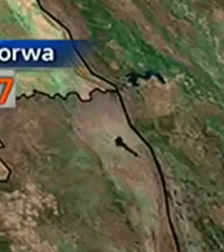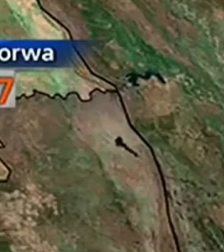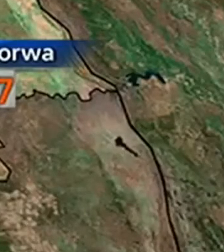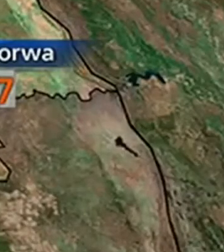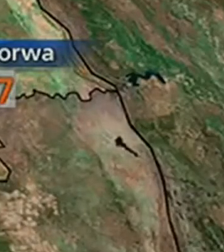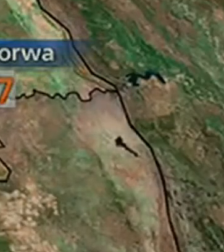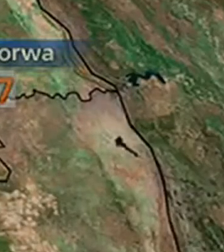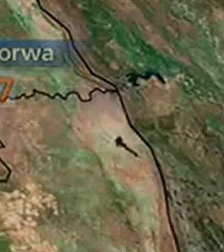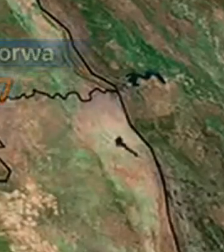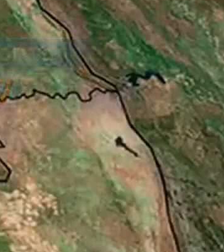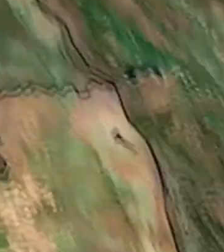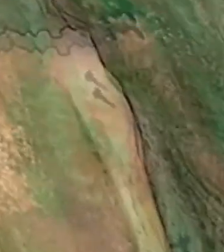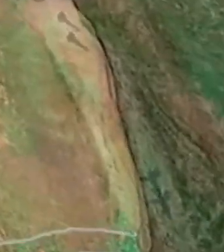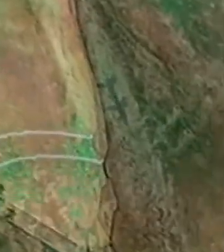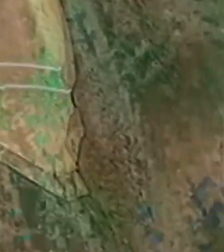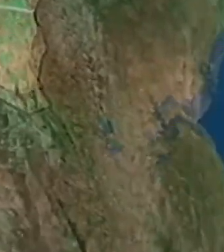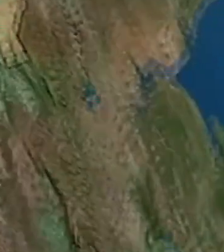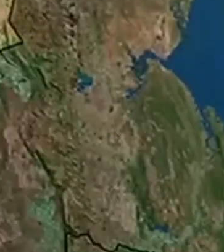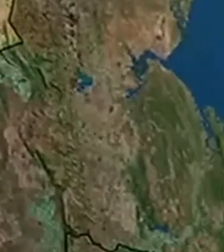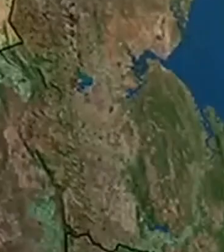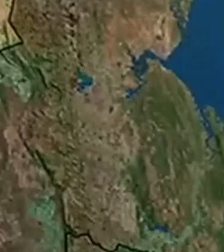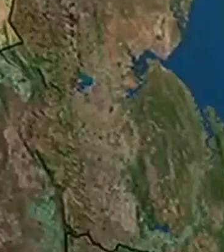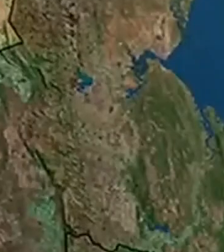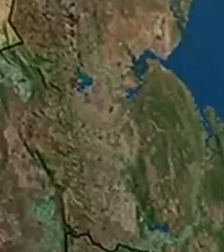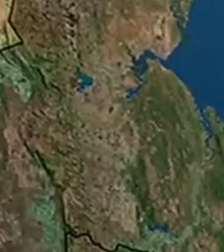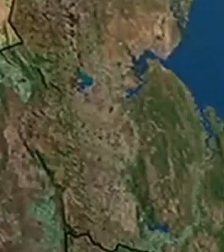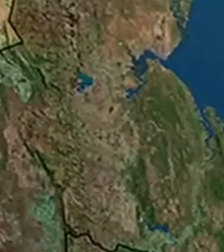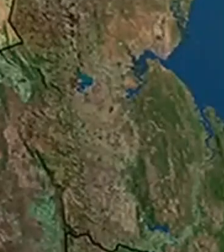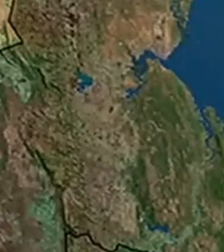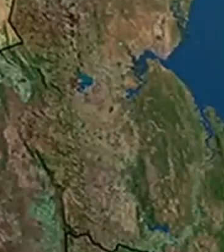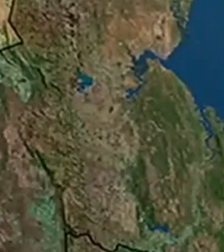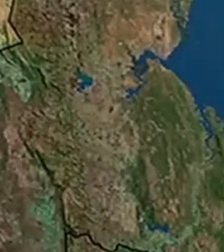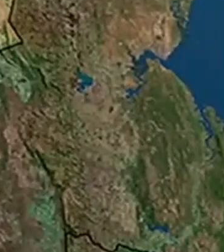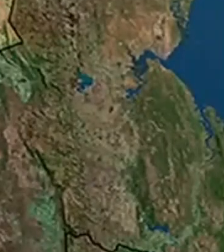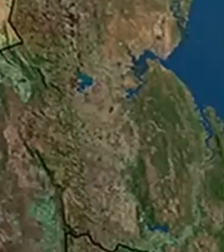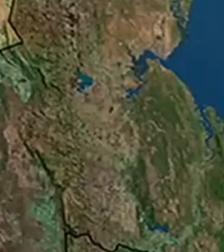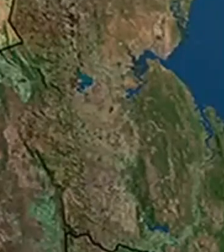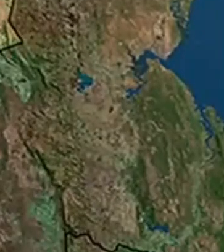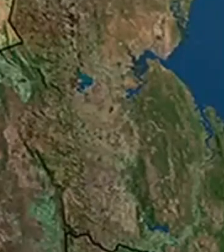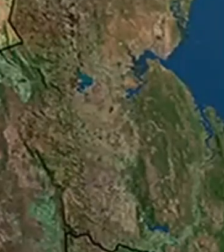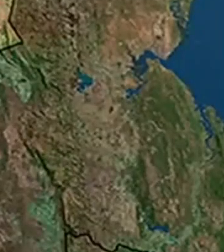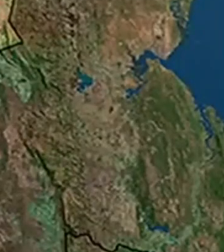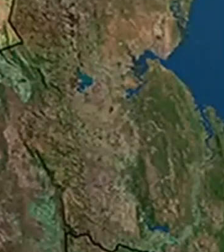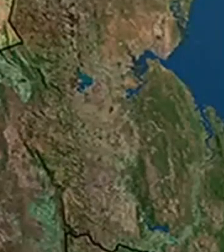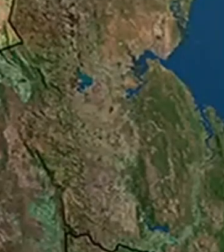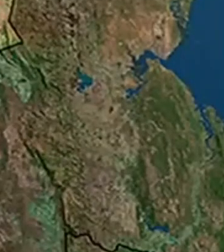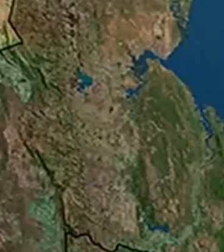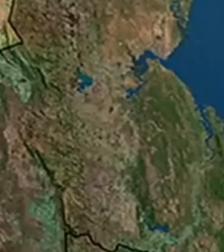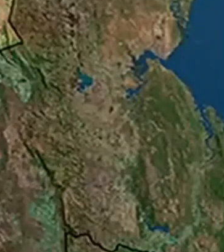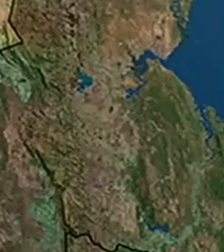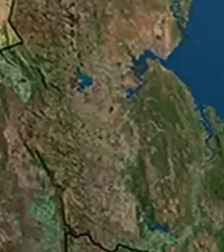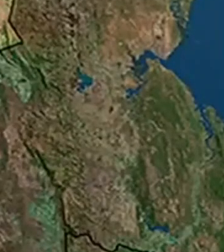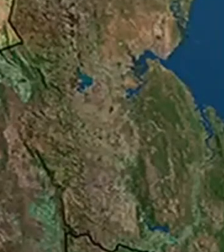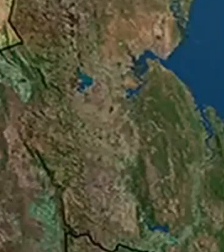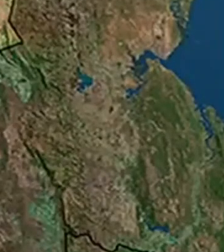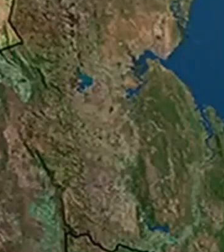tlasenyana kgerata ke 23 ka dikarolong tšeo ge re otlela re le maikhutšong a re otleleng gabotse go le ka dikarolong tša ka Mpumalanga la ka moswane le gona go